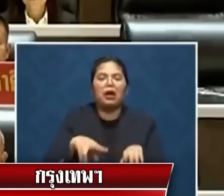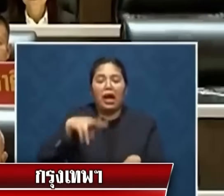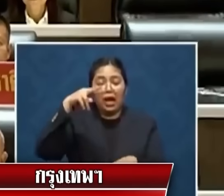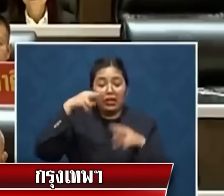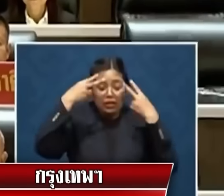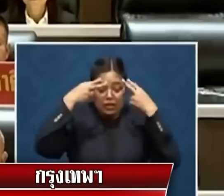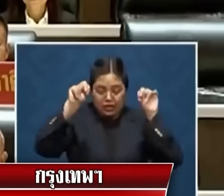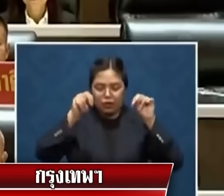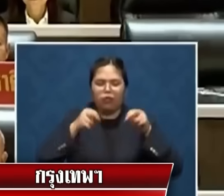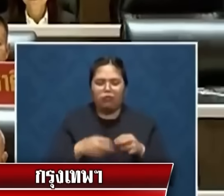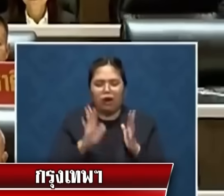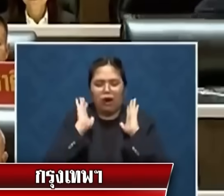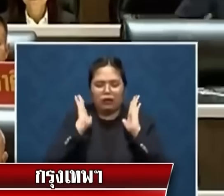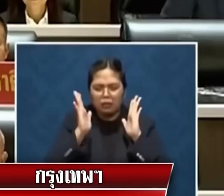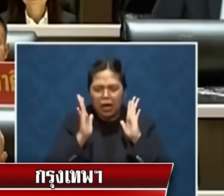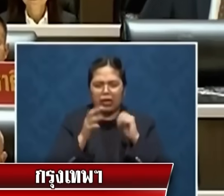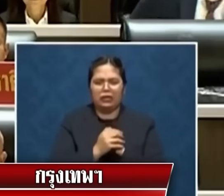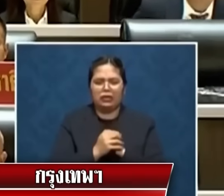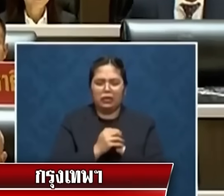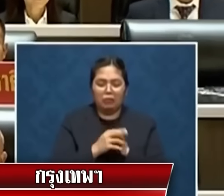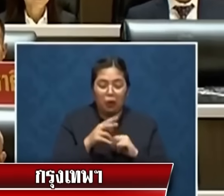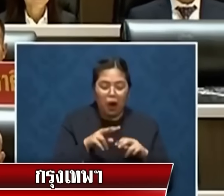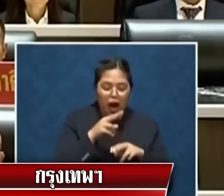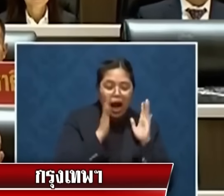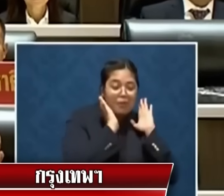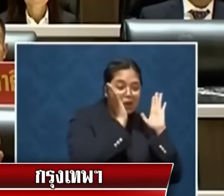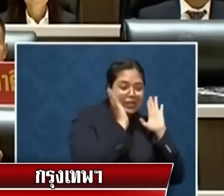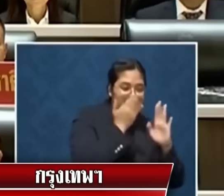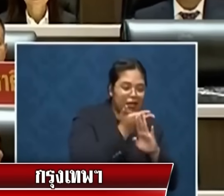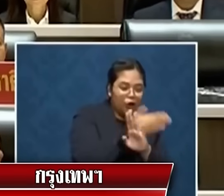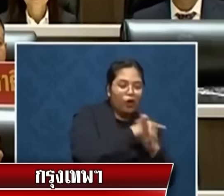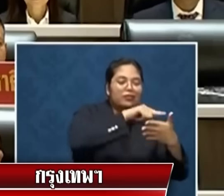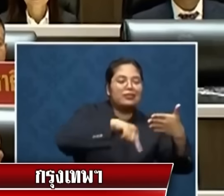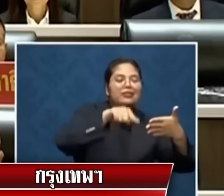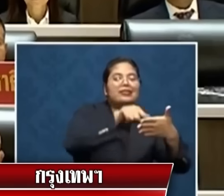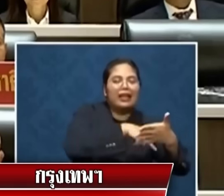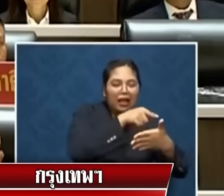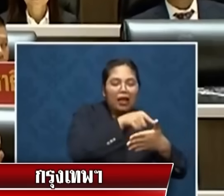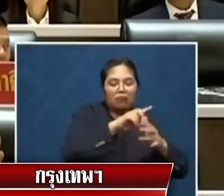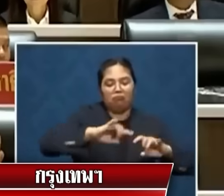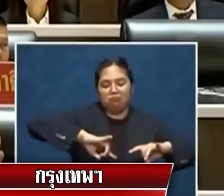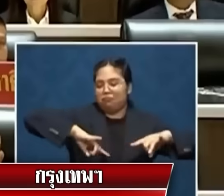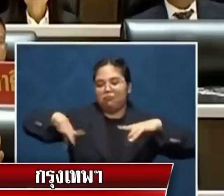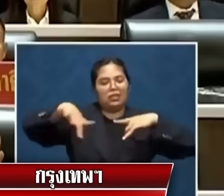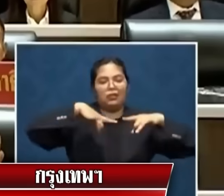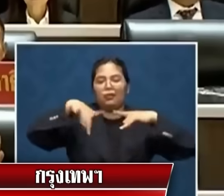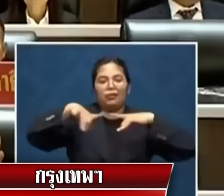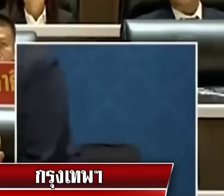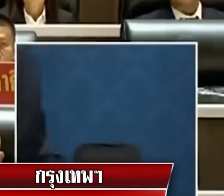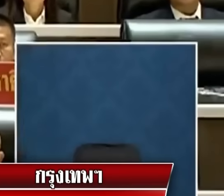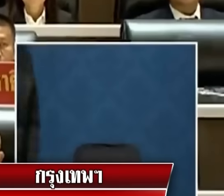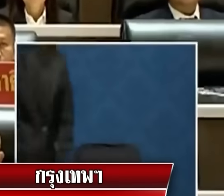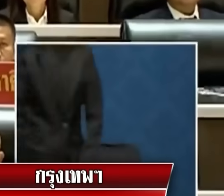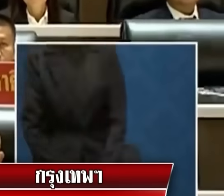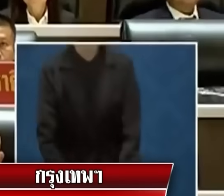ครู่กับนโยบายตอนหาเสียงเนี่ยหนังคนละม้วนกลายเป็นนโยบายไม่ตรงปกอย่างที่วิจารณ์กัน